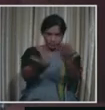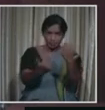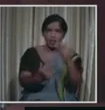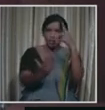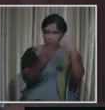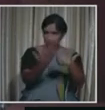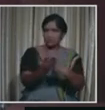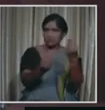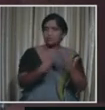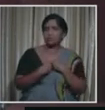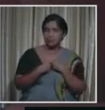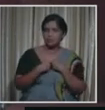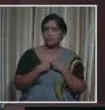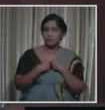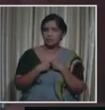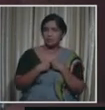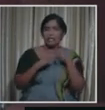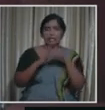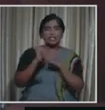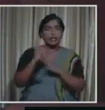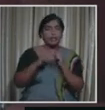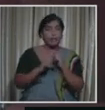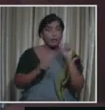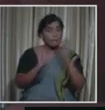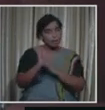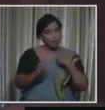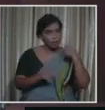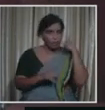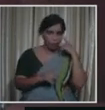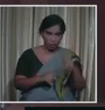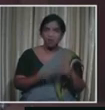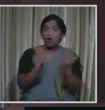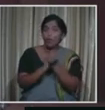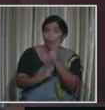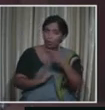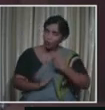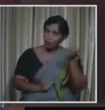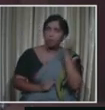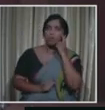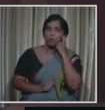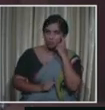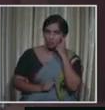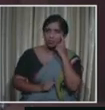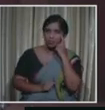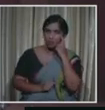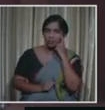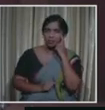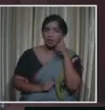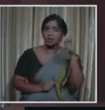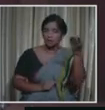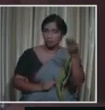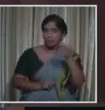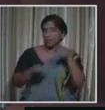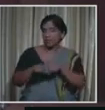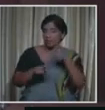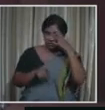gampahama. Garu mantuwama obathuma kale awasan kala. Jayipa samajikayan athurana api. Awasan karanna garu. Kawuda kiyala danne api. Harida enisa matakada baganna.